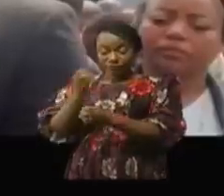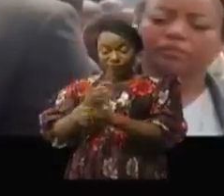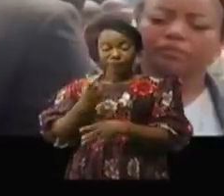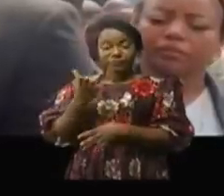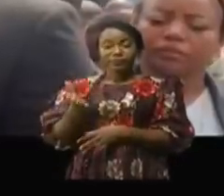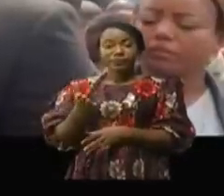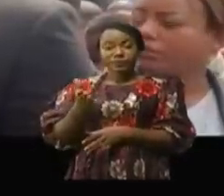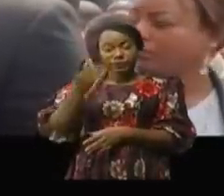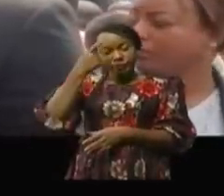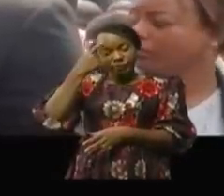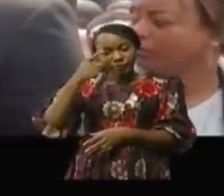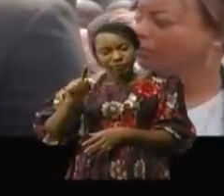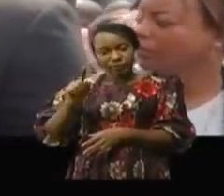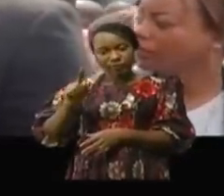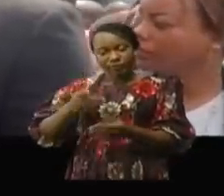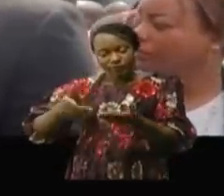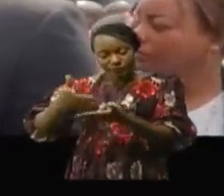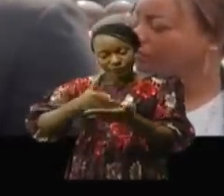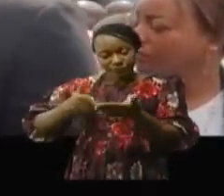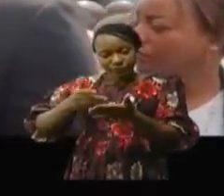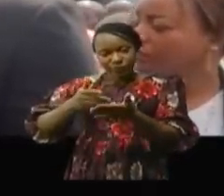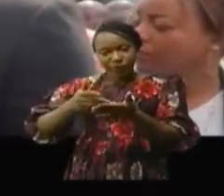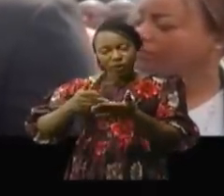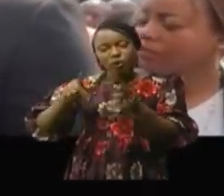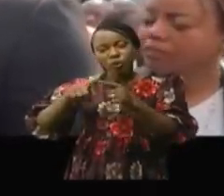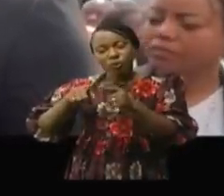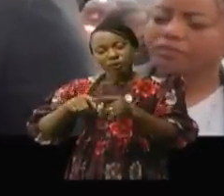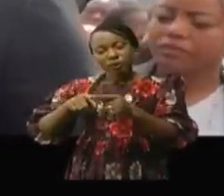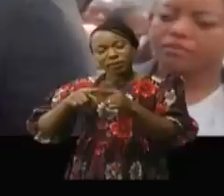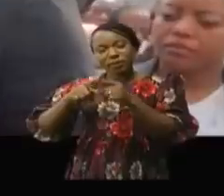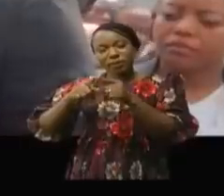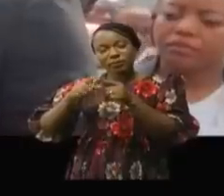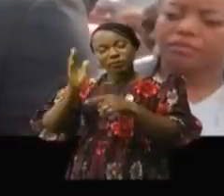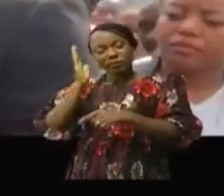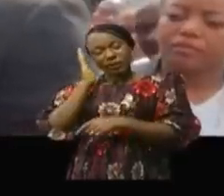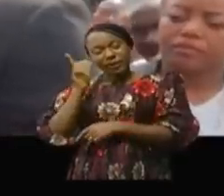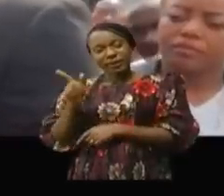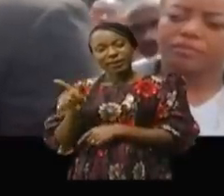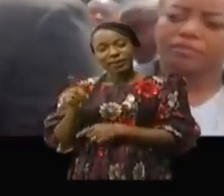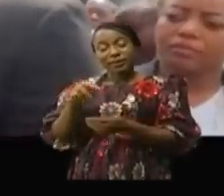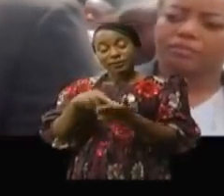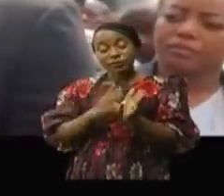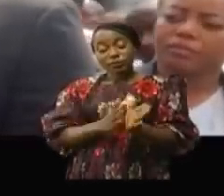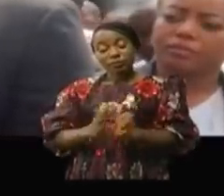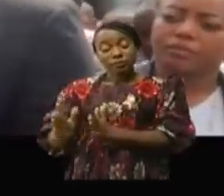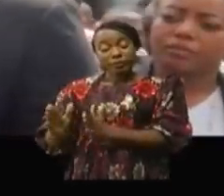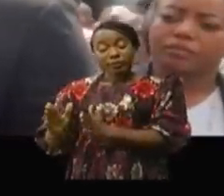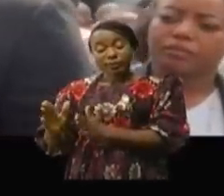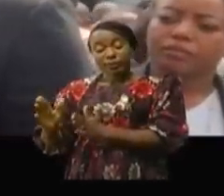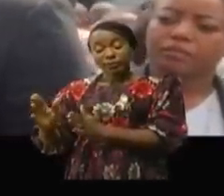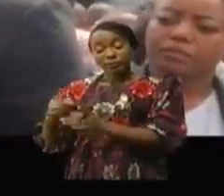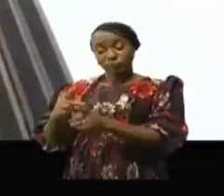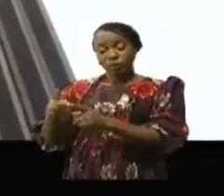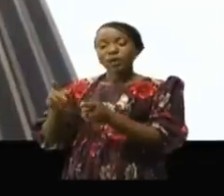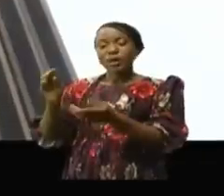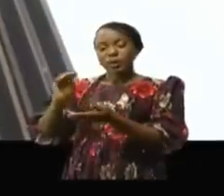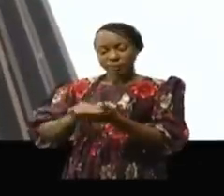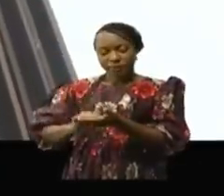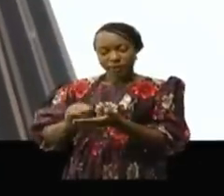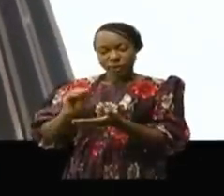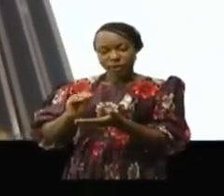pour leur relogement. D'abord des dispositions certainement transitoires, rapides. Ensuite, des dispositions